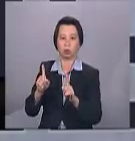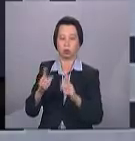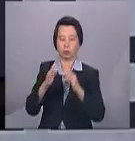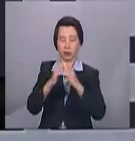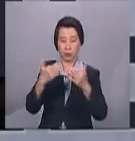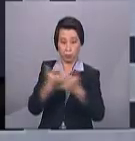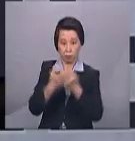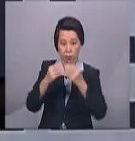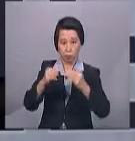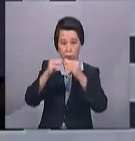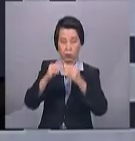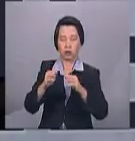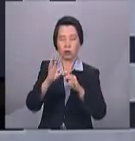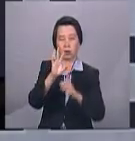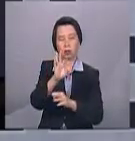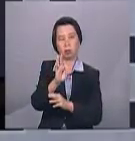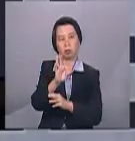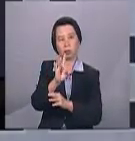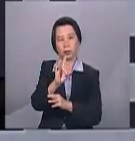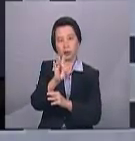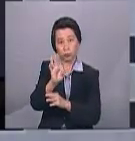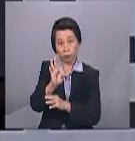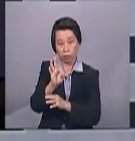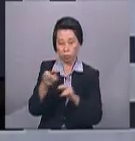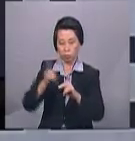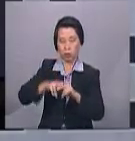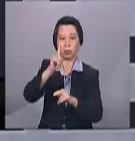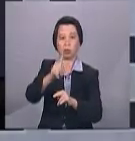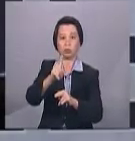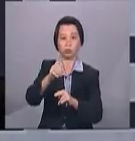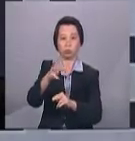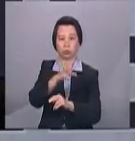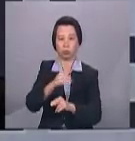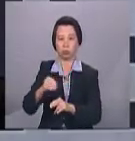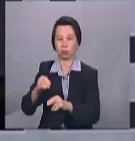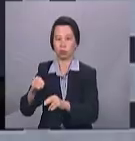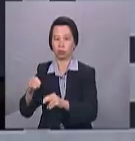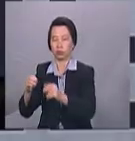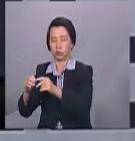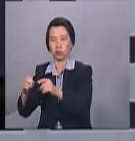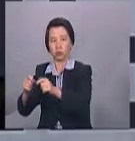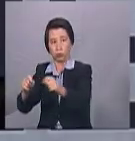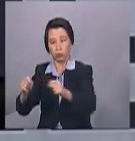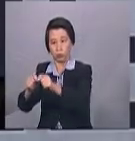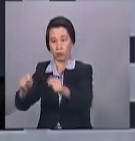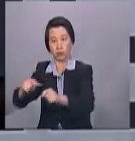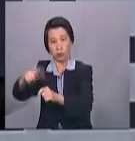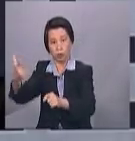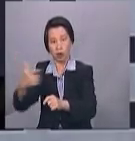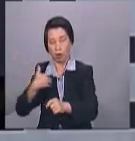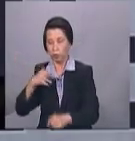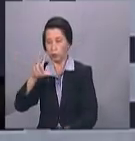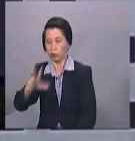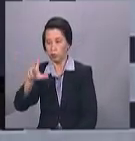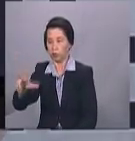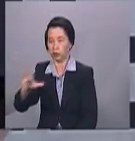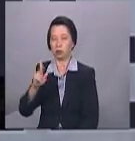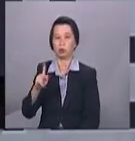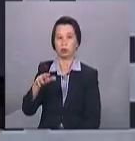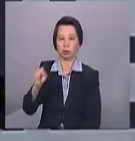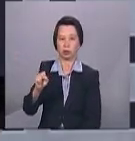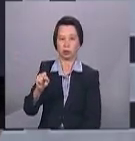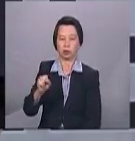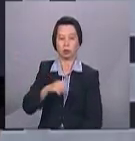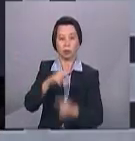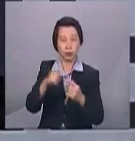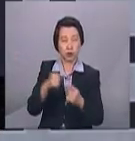ada 89 kes, ada pertambahan 1 kes. Dan lokaliti-lokaliti yang lain ada 33 kes. Jadi bila